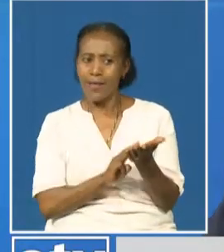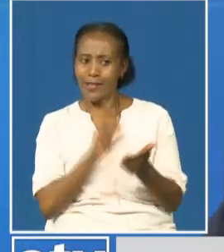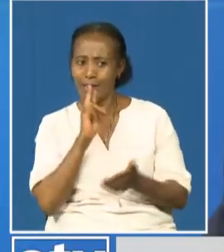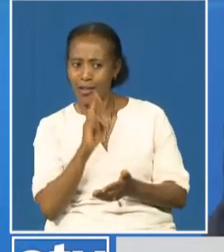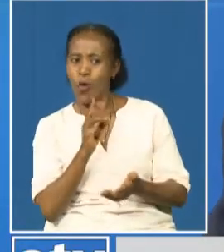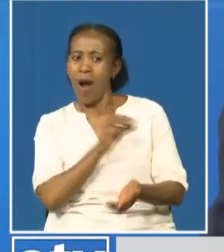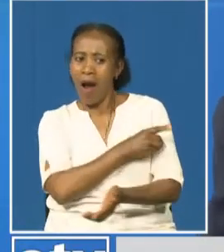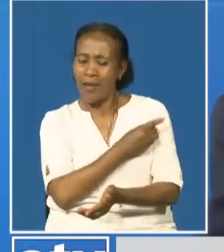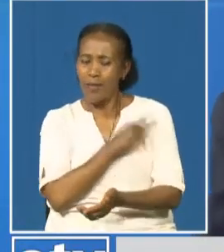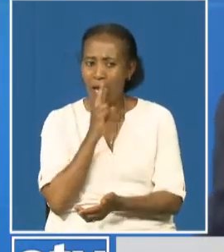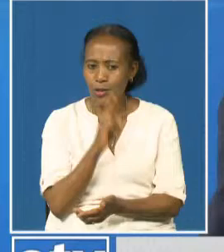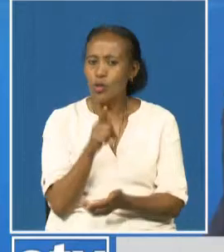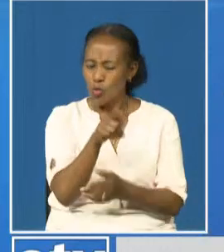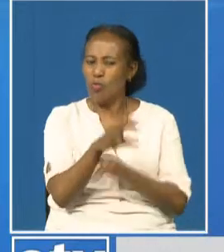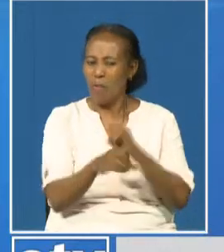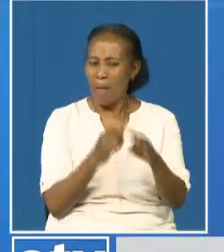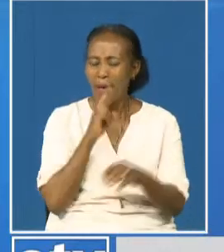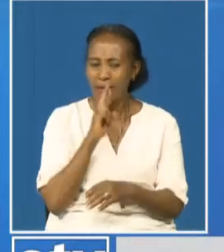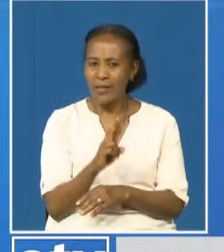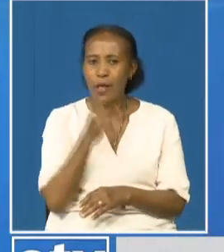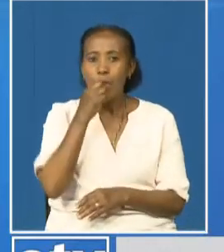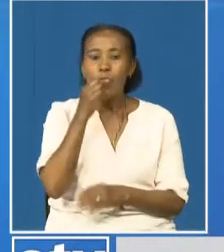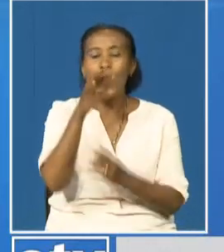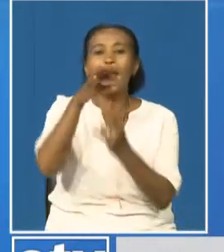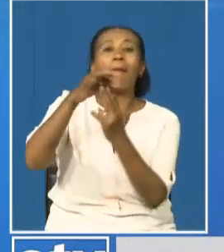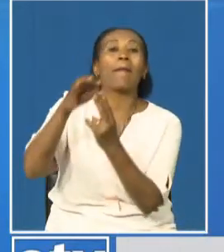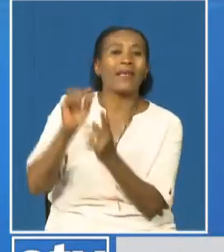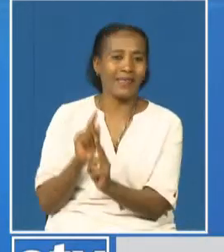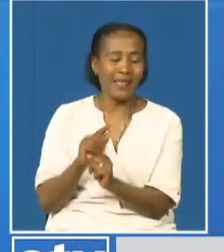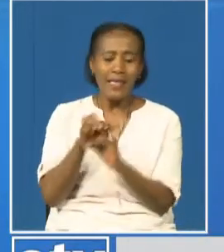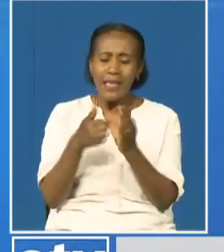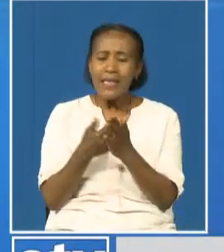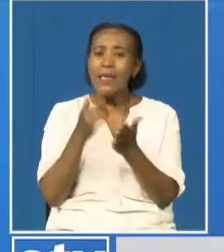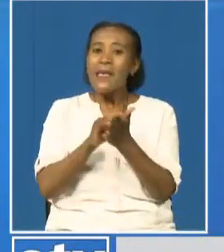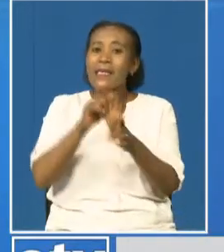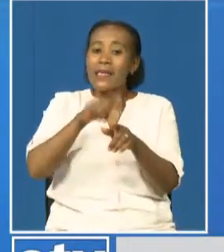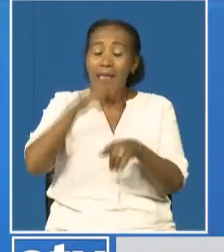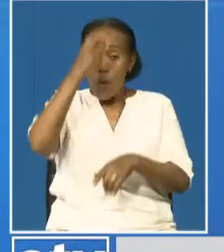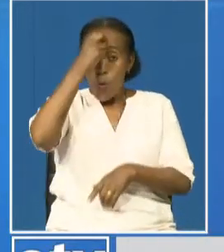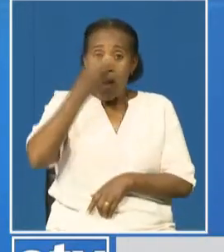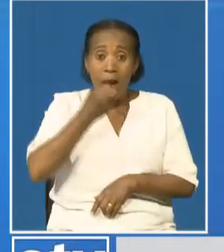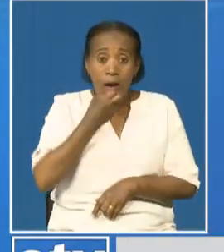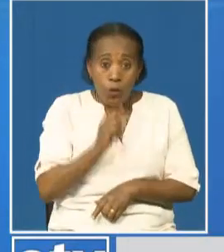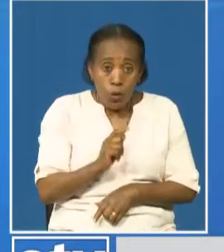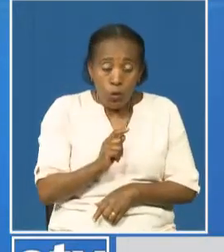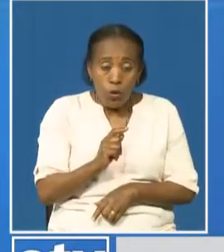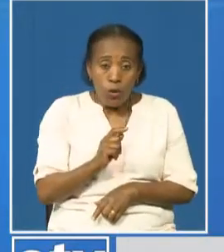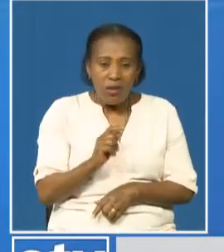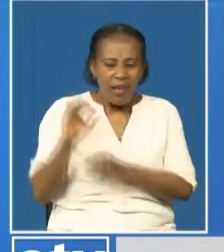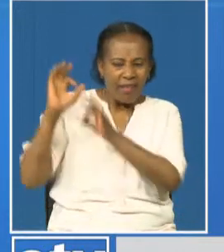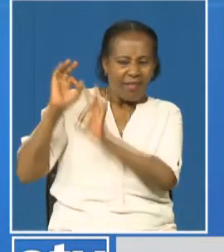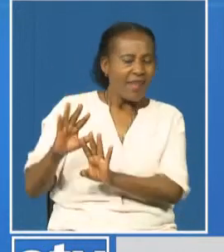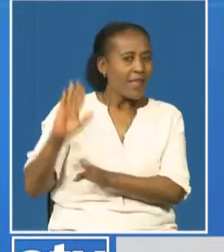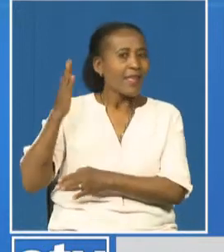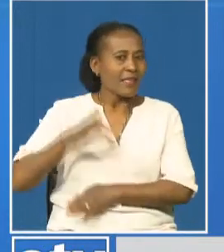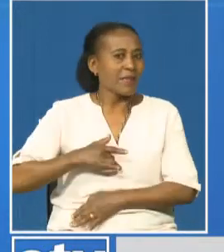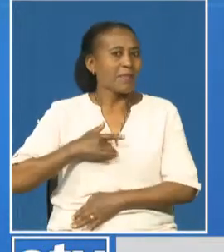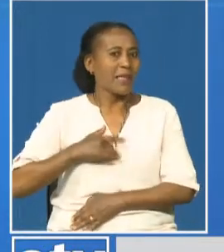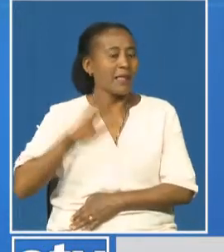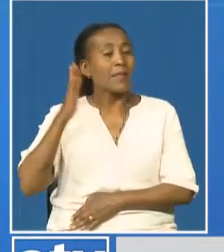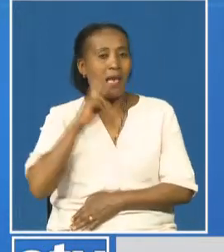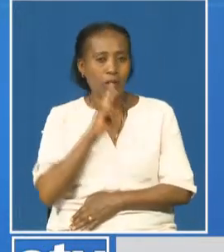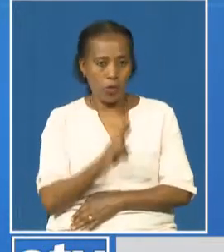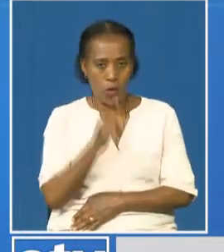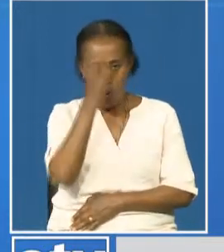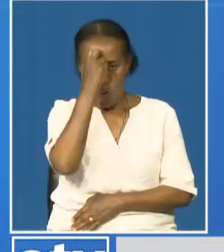ናቸው ሐኪም ናቸው እሳቸውን ባማከር ብሎ የመምረጥ ስለዚህ በዚህ ጊዜ ወላጆች የተናቅን አይነት ስሜት የተጣልን